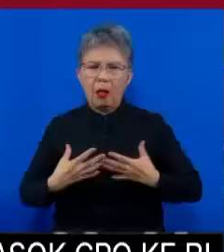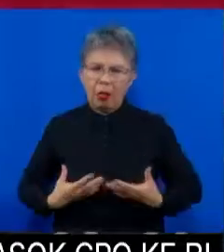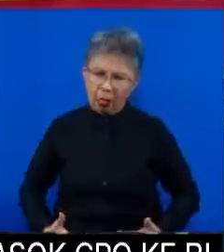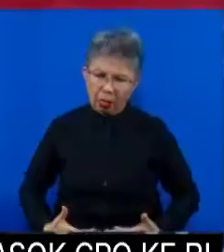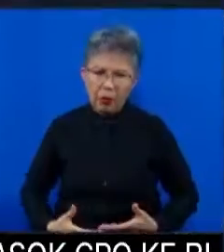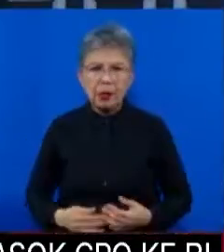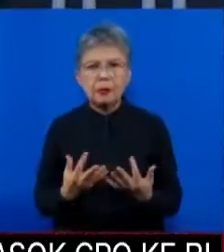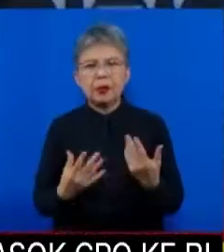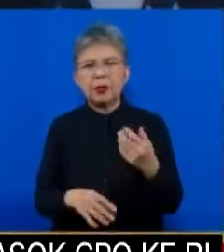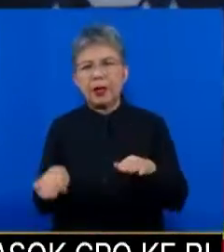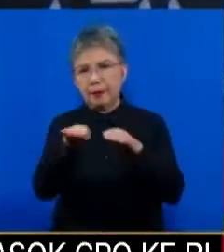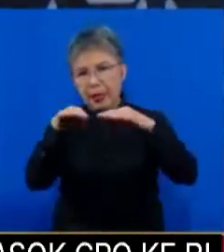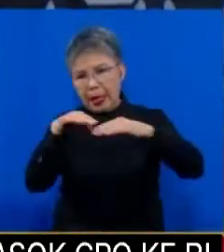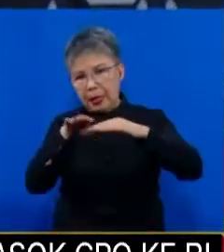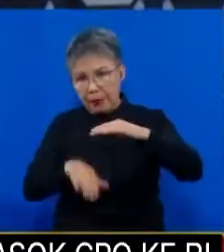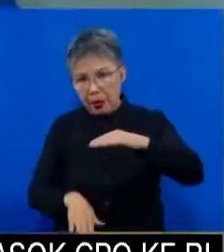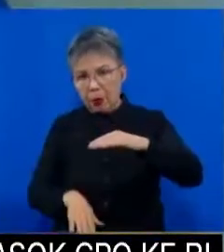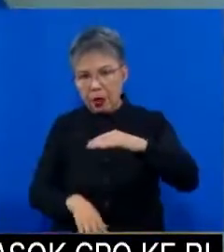khususnya masyarakat menengah ke bawah.